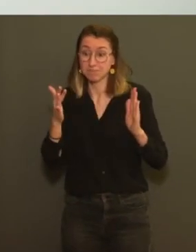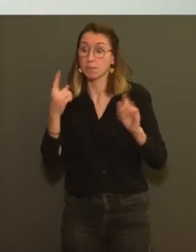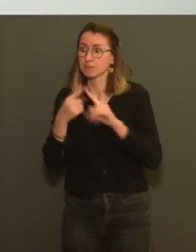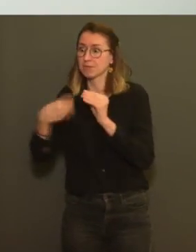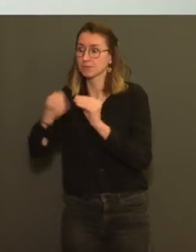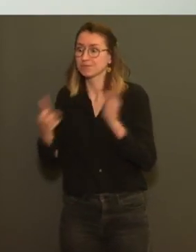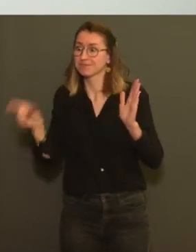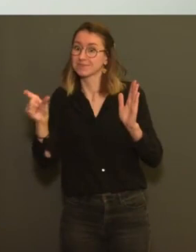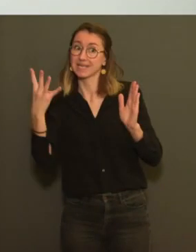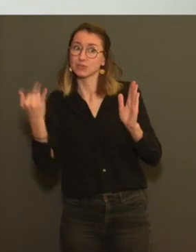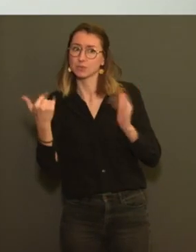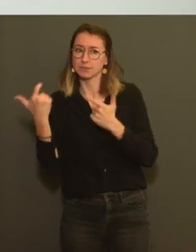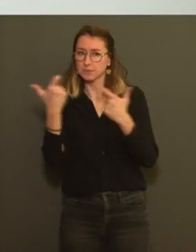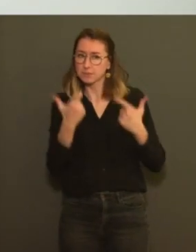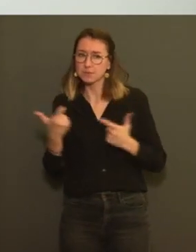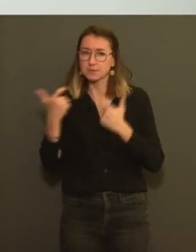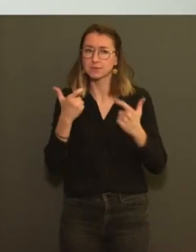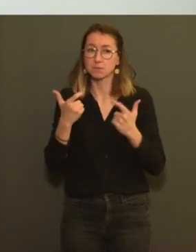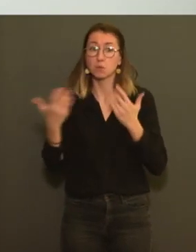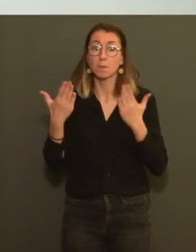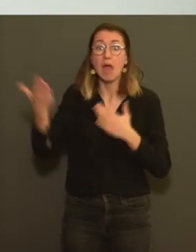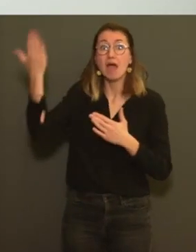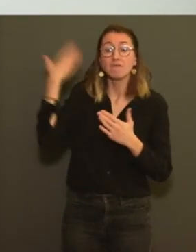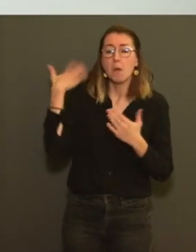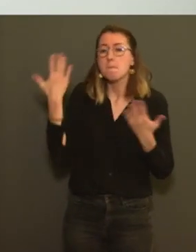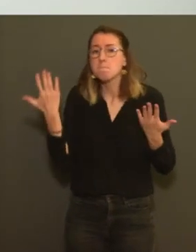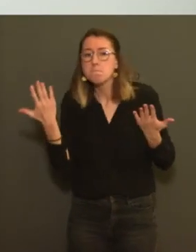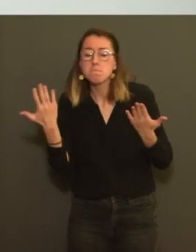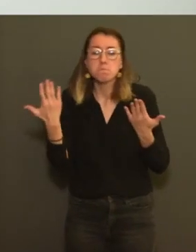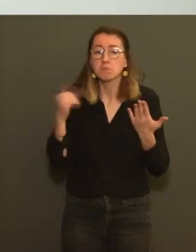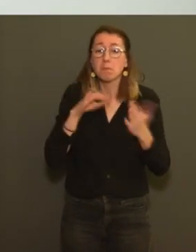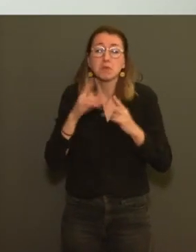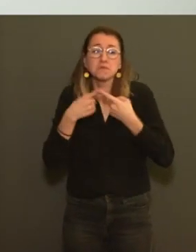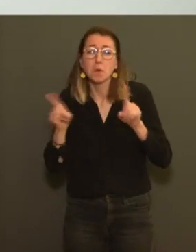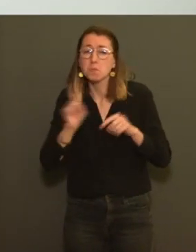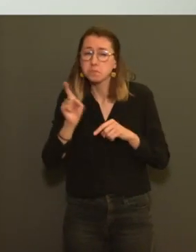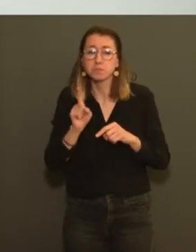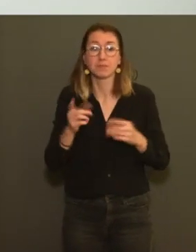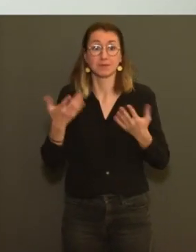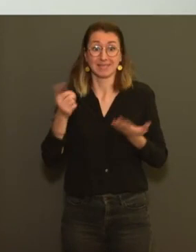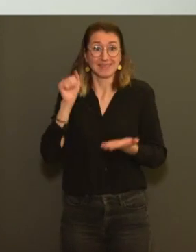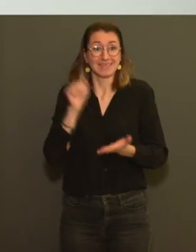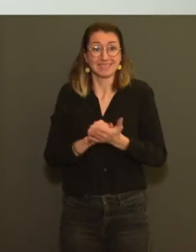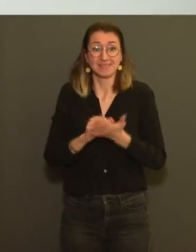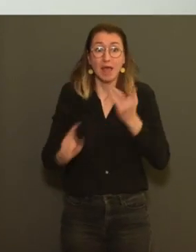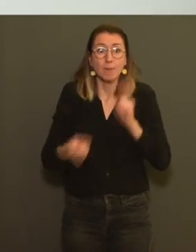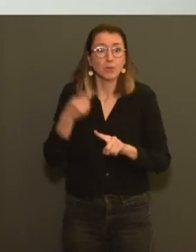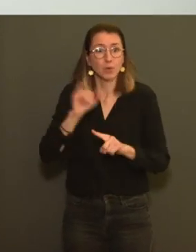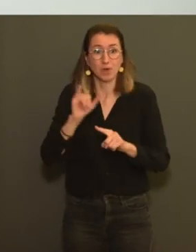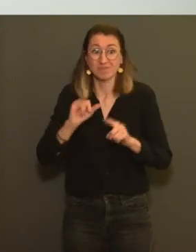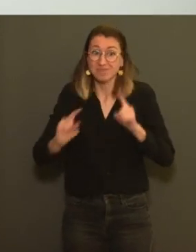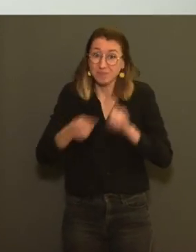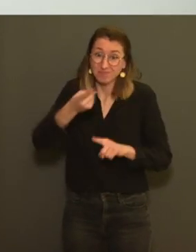système. Mais bien sûr, à nouveau, ce n'est pas une décision qui est importante, mais c'est son application. La décision, elle vient du